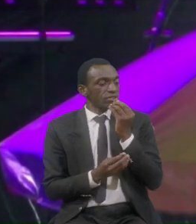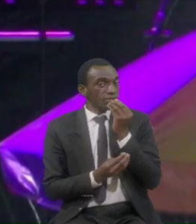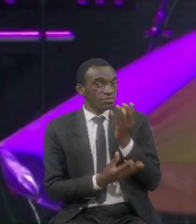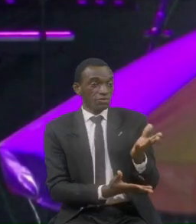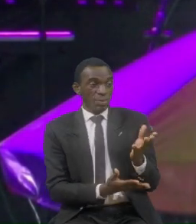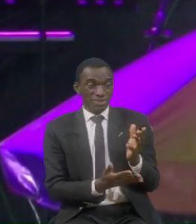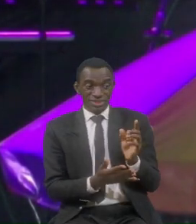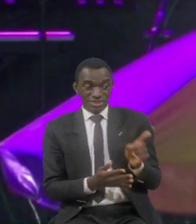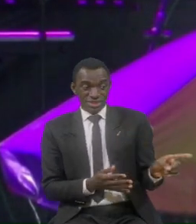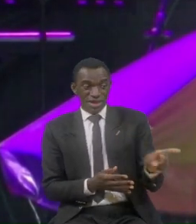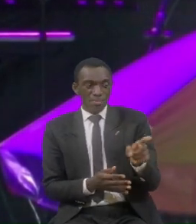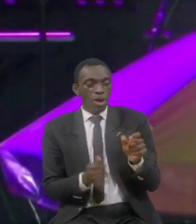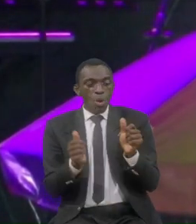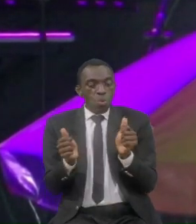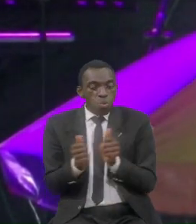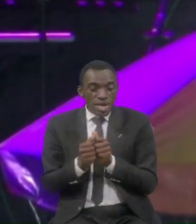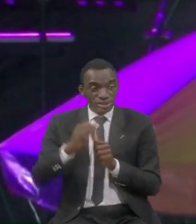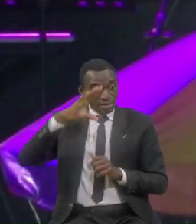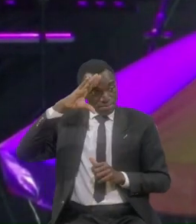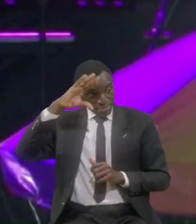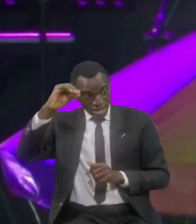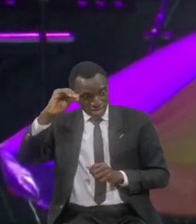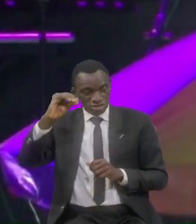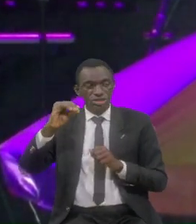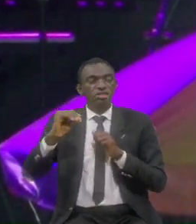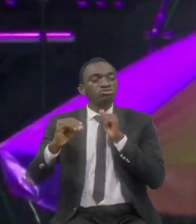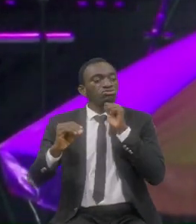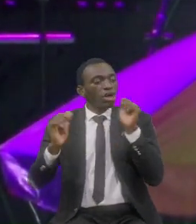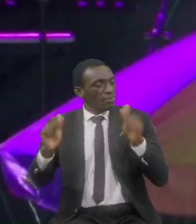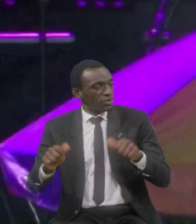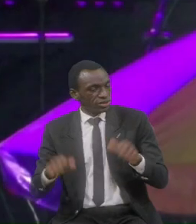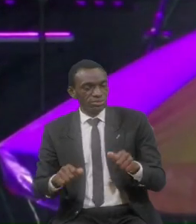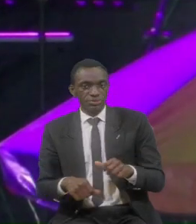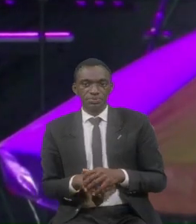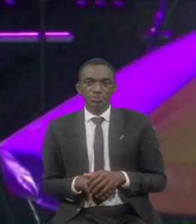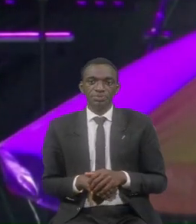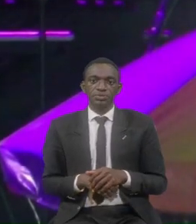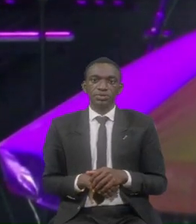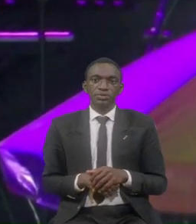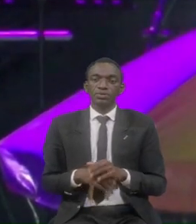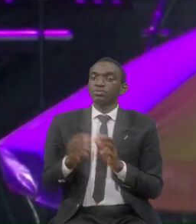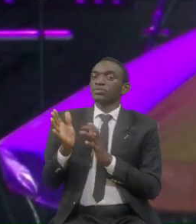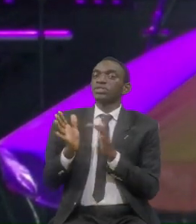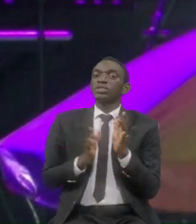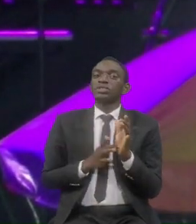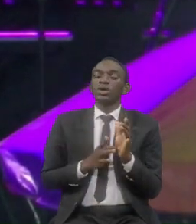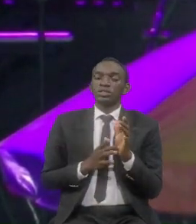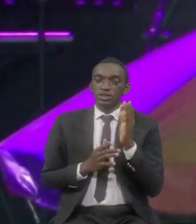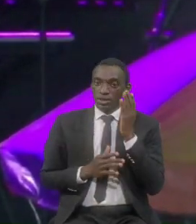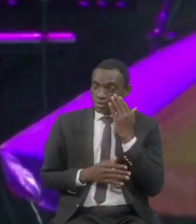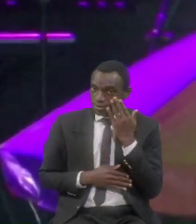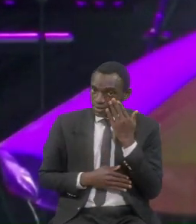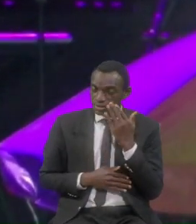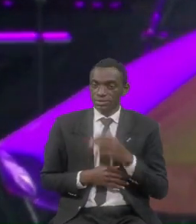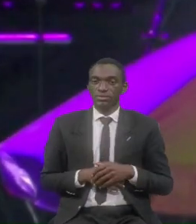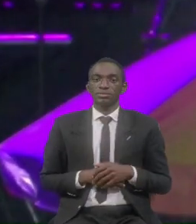it is impossible. Niingon sa tao kini imposible. Jesus recognized si Jesus nag-ila